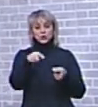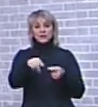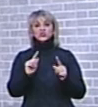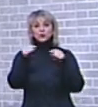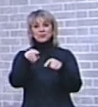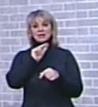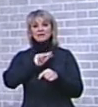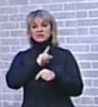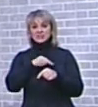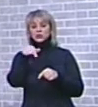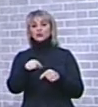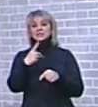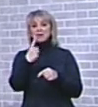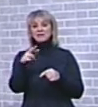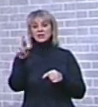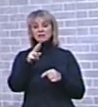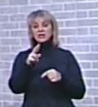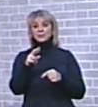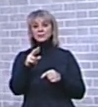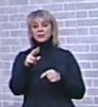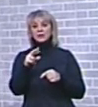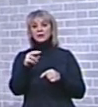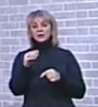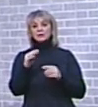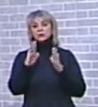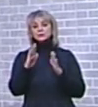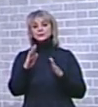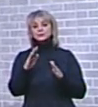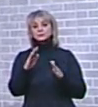вступило в действие с 1 января, вот,